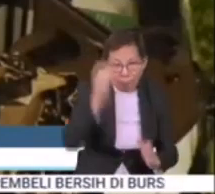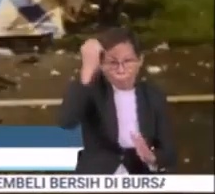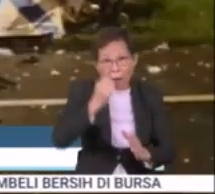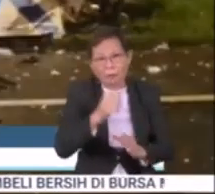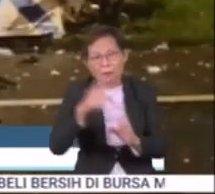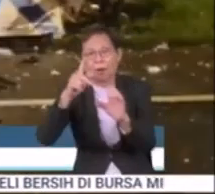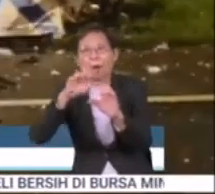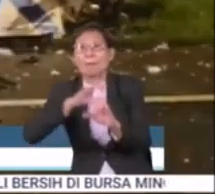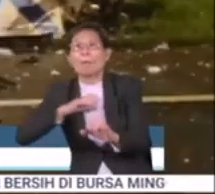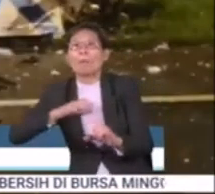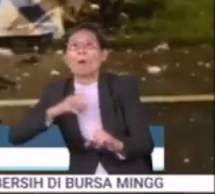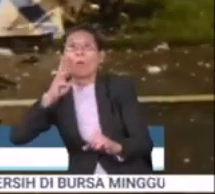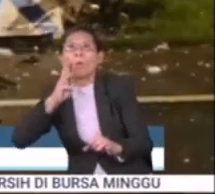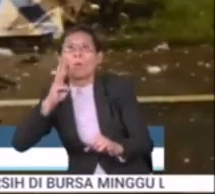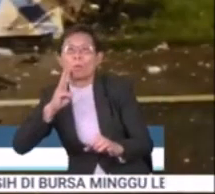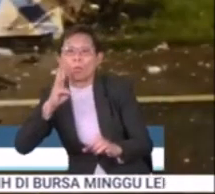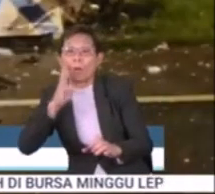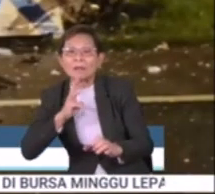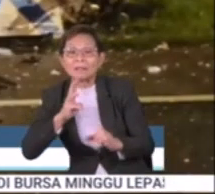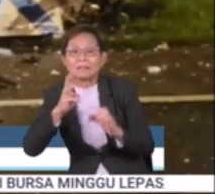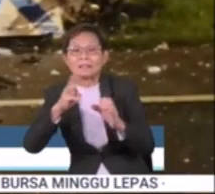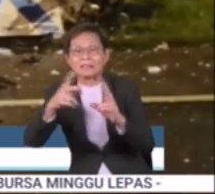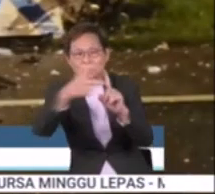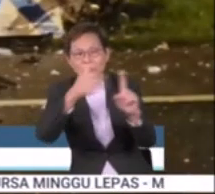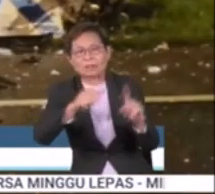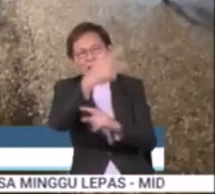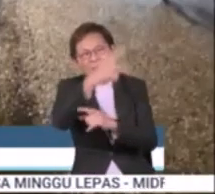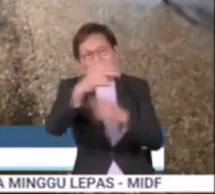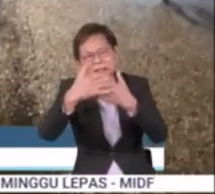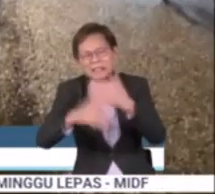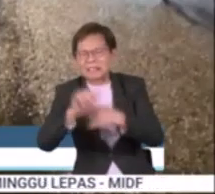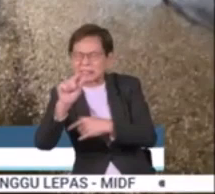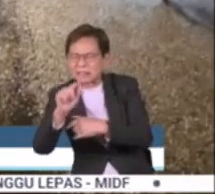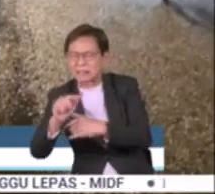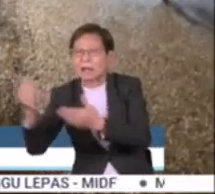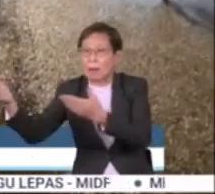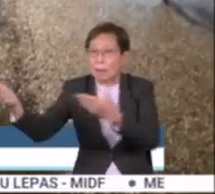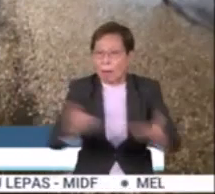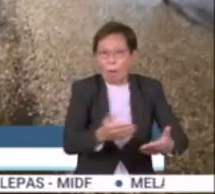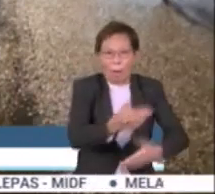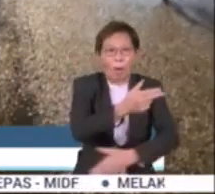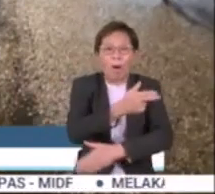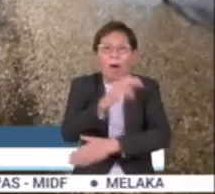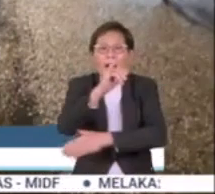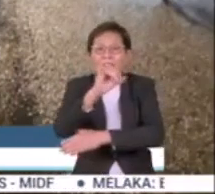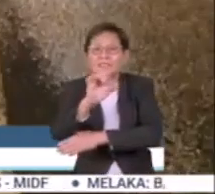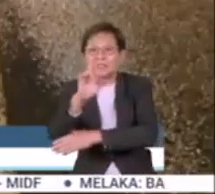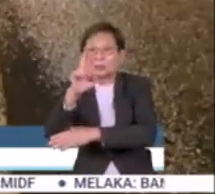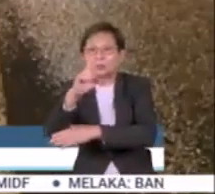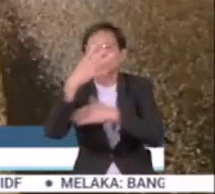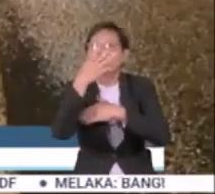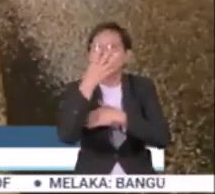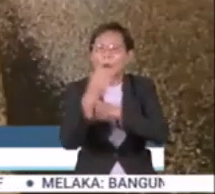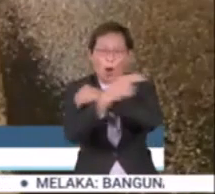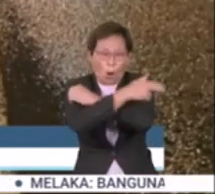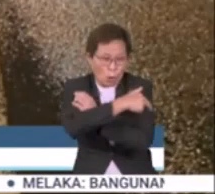wanita warga Indonesia 13 mangsa cileringan dibawa ke Unit kecemasan Hospital tuanku